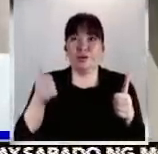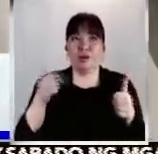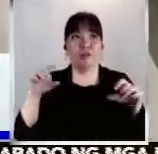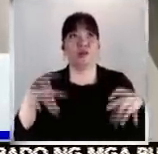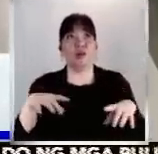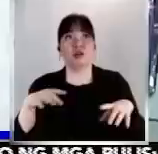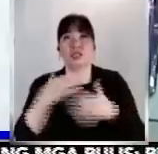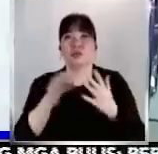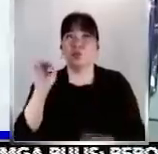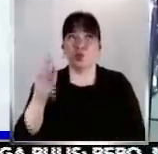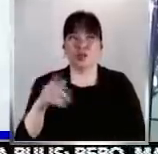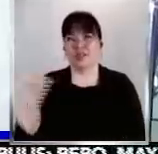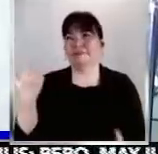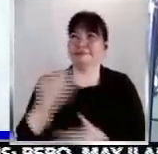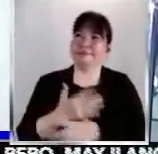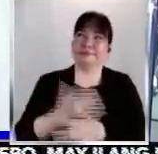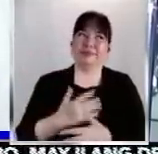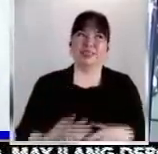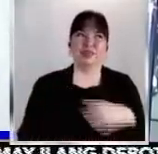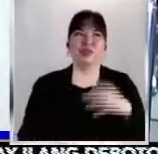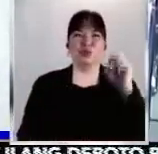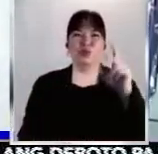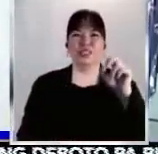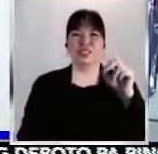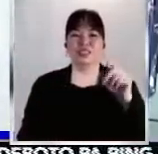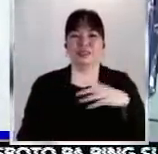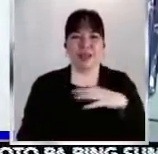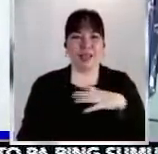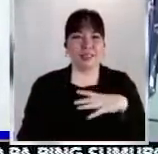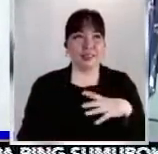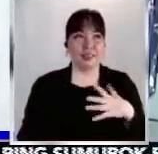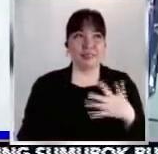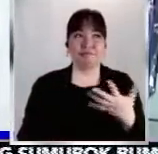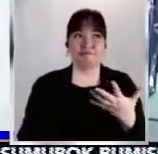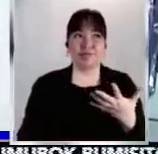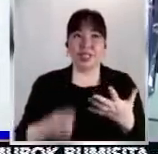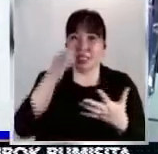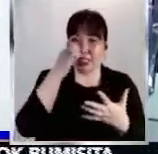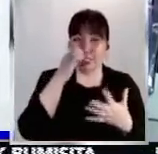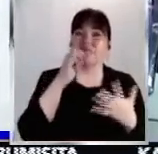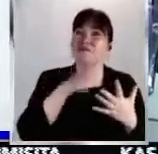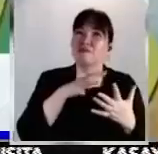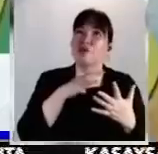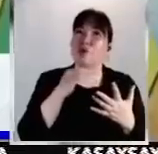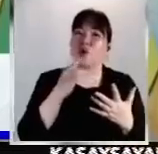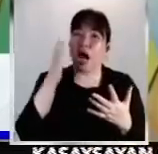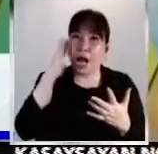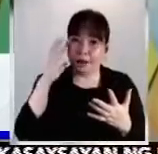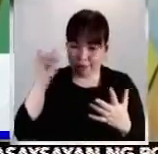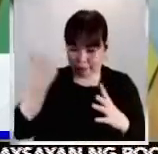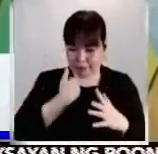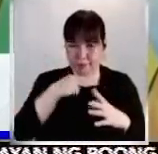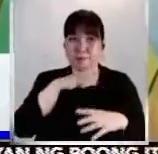sa iba, abala yan. Okay naman po, maganda naman po na makapagpaganyan para po malaman kung may virus po or wala. Wala ka naman